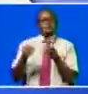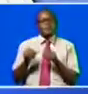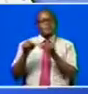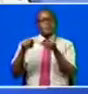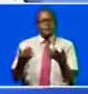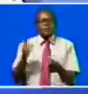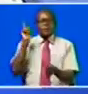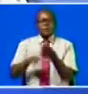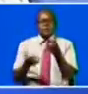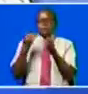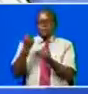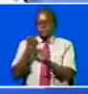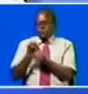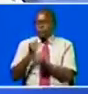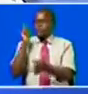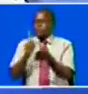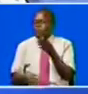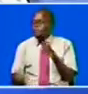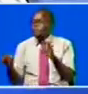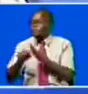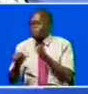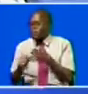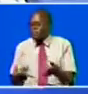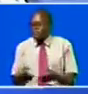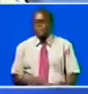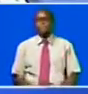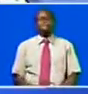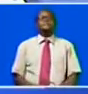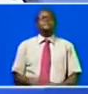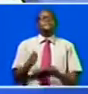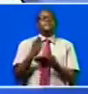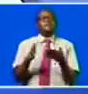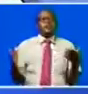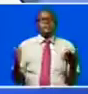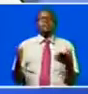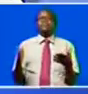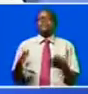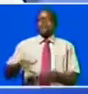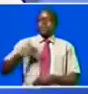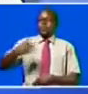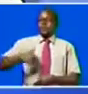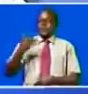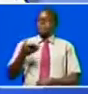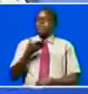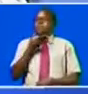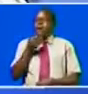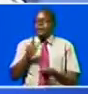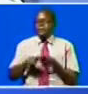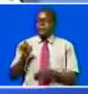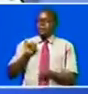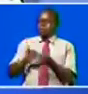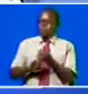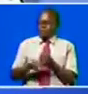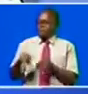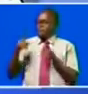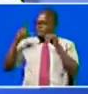mambo gani nahitaji, kitu gani mume wangu amenikosea ama mke wangu amenikosea. Wengine mmezoea mambo ya WhatsApp. WhatsApp, uwe kwa wanaume hata wanawake. Unaona mwanamke ameweka